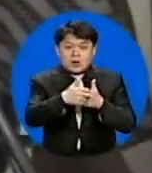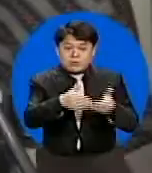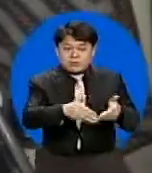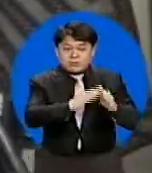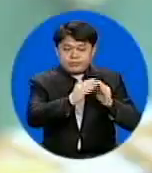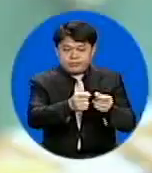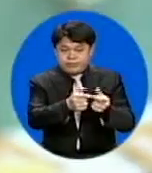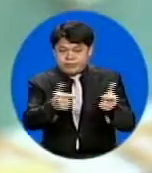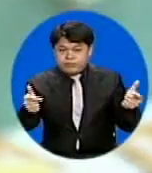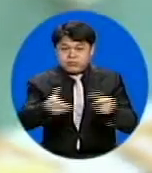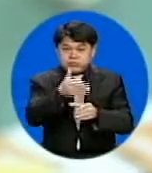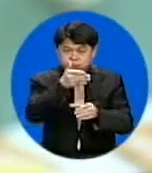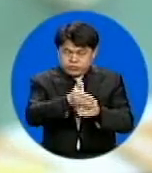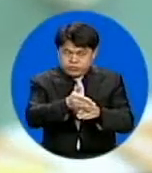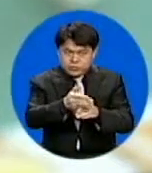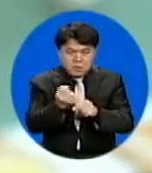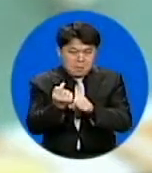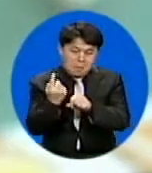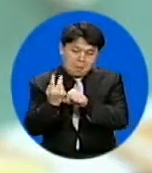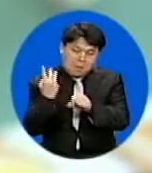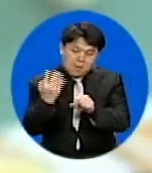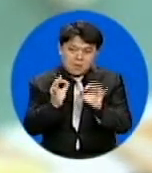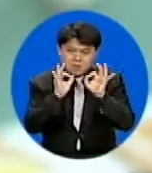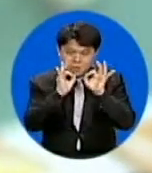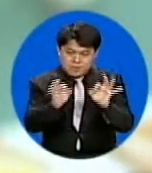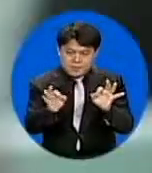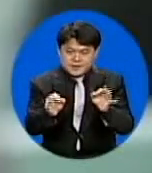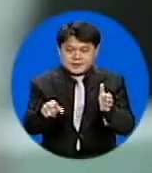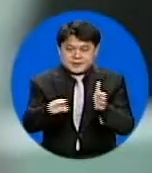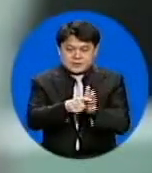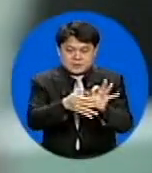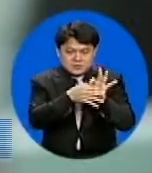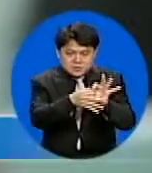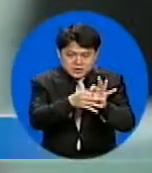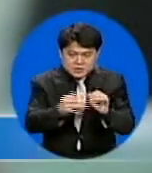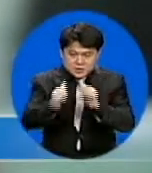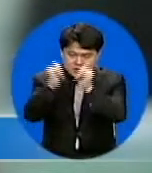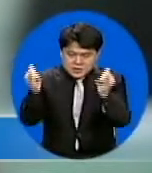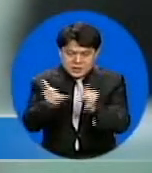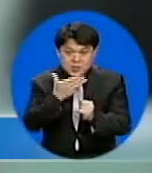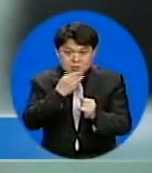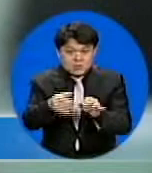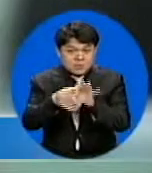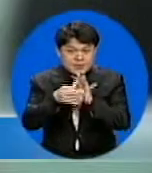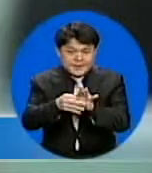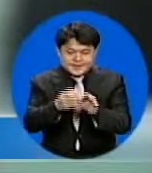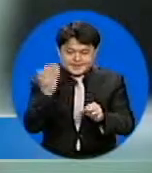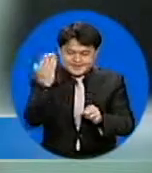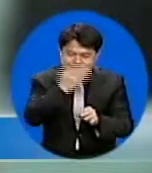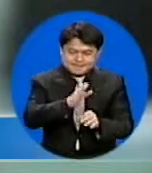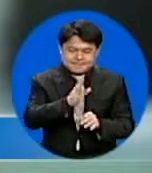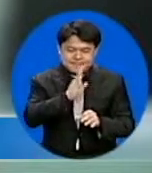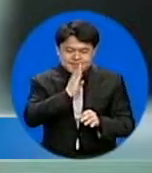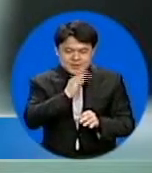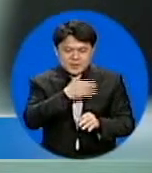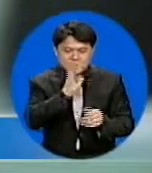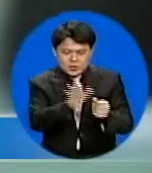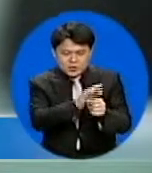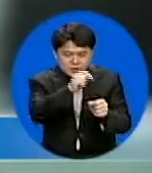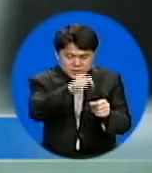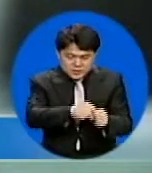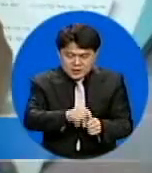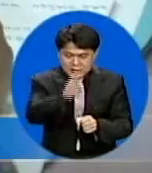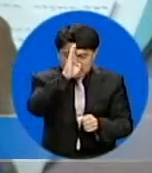증가하고 있습니다. 몇 년 전만 하더라도 종교단체나 사회복지단체에서 순수한 목적으로 병들어 자식들로부터